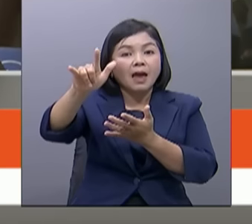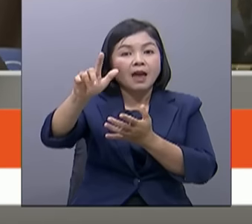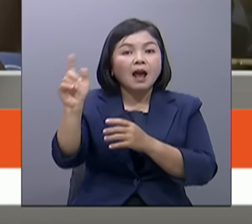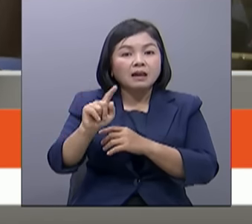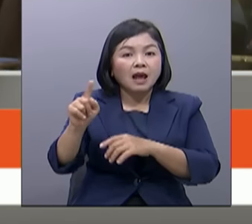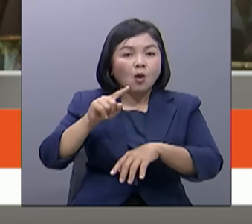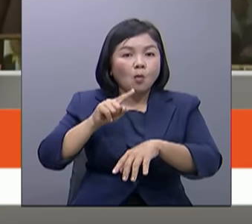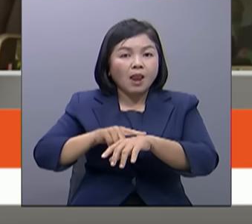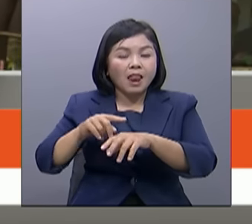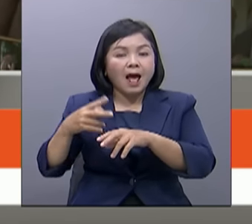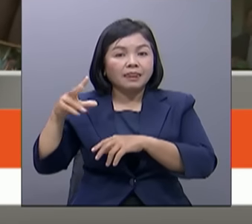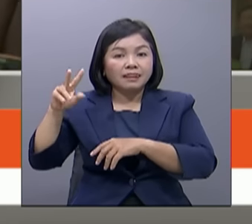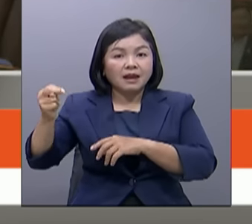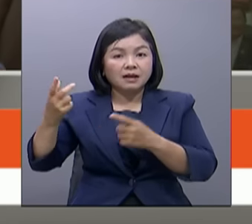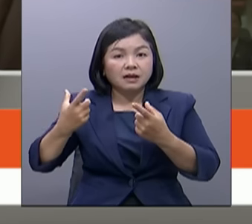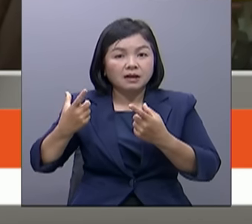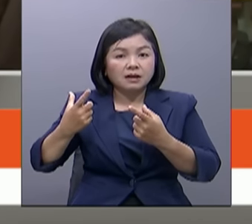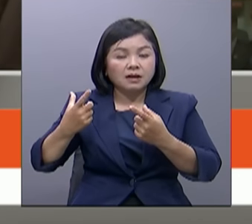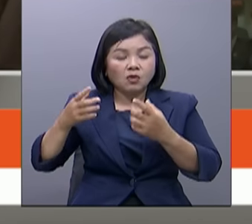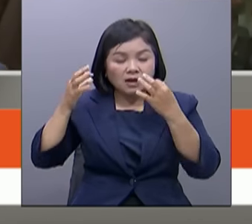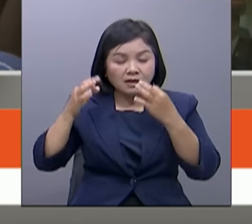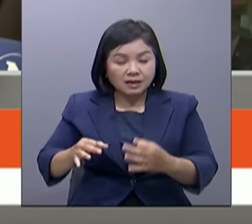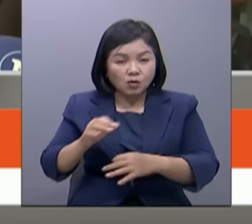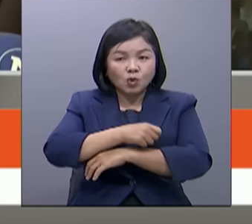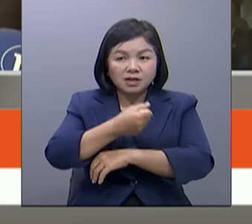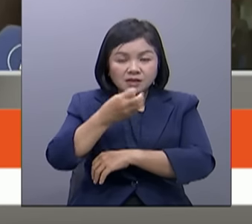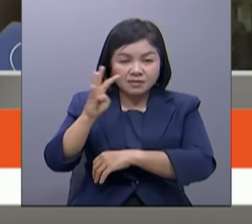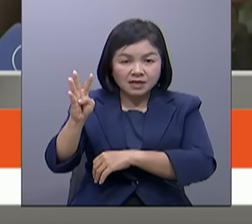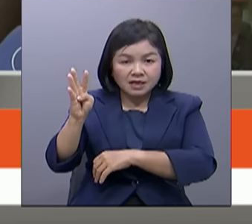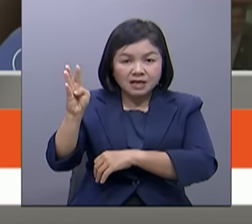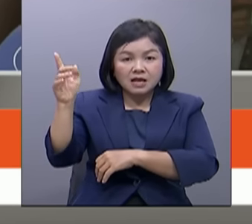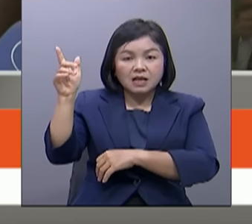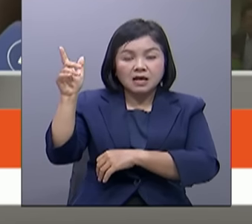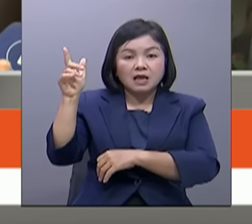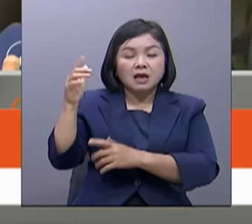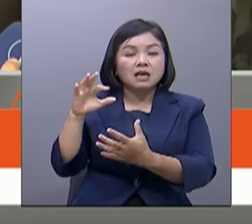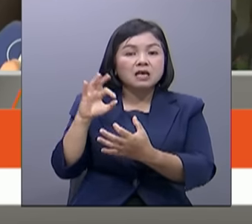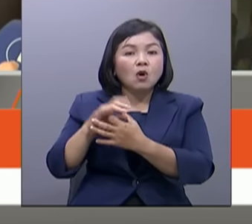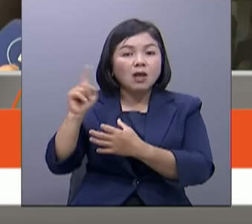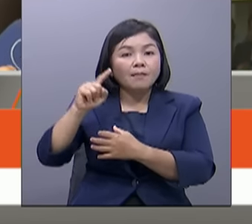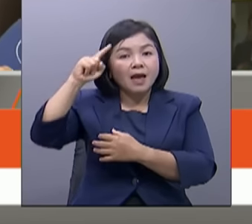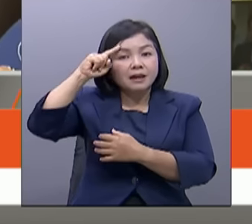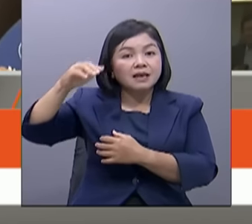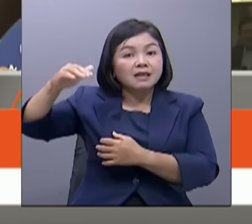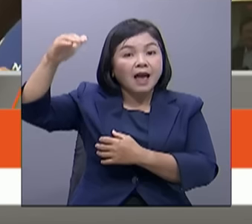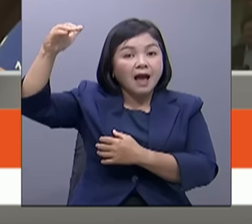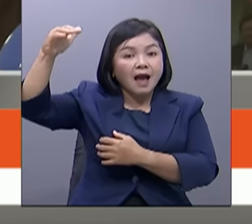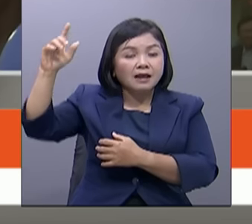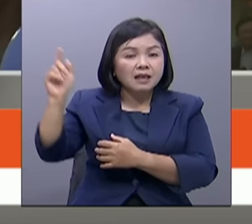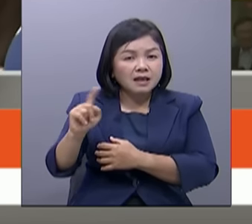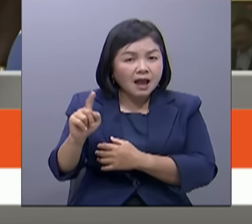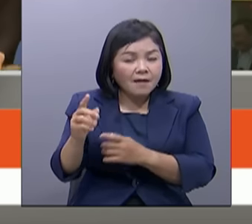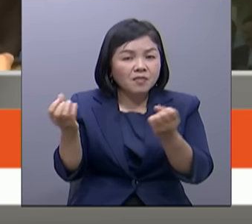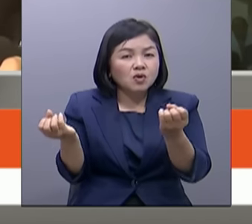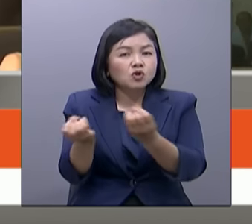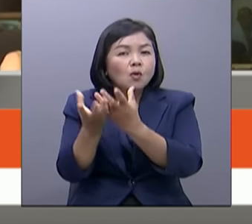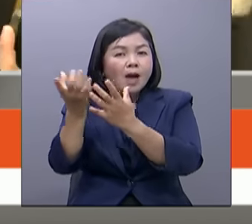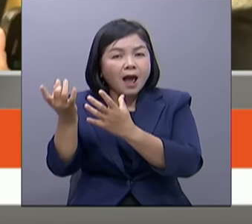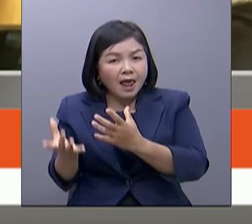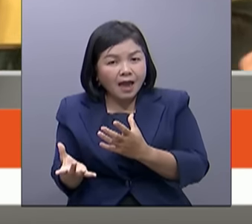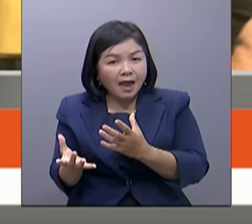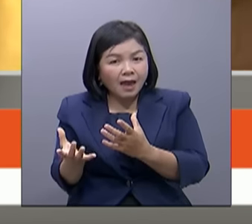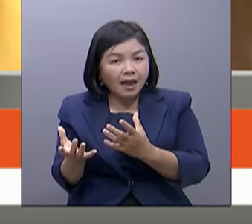คำวินิจฉัยวันที่14นะครับเพราะนั้นถ้านายใหญ่คิดว่าคุณเศรษฐาจะมีเหตุเพศภัยแล้วก็นายใหญ่ไม่